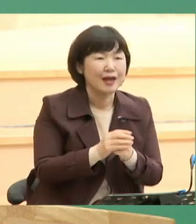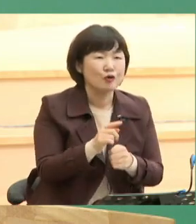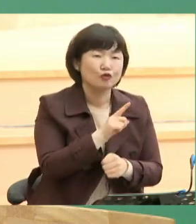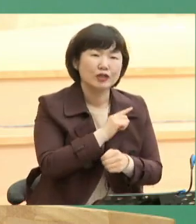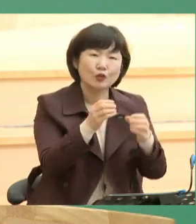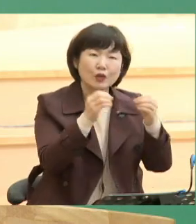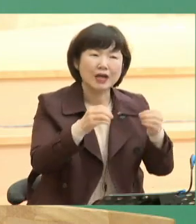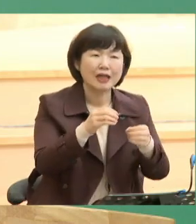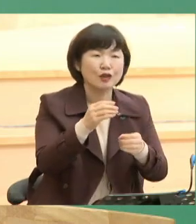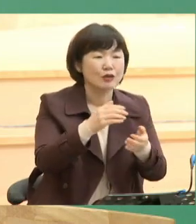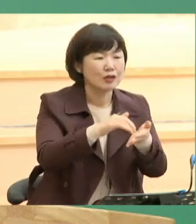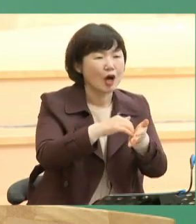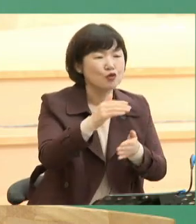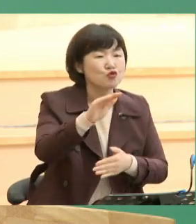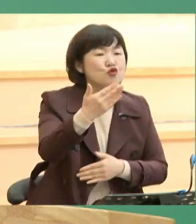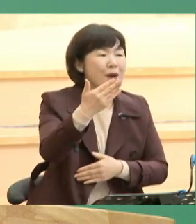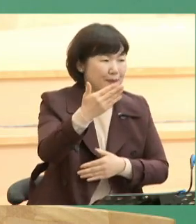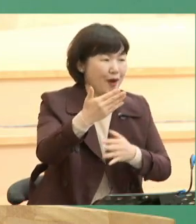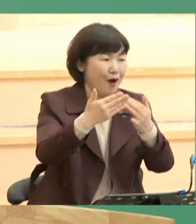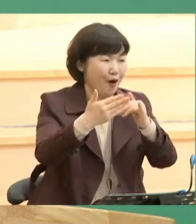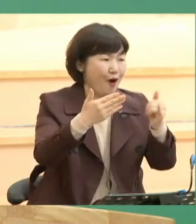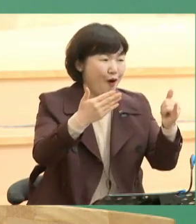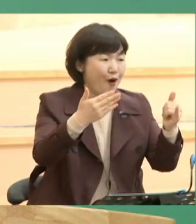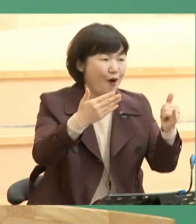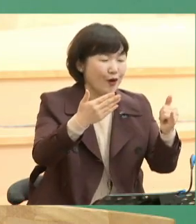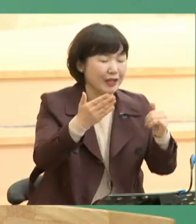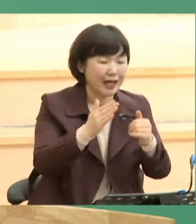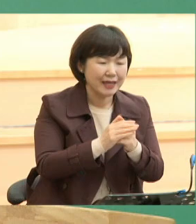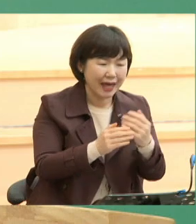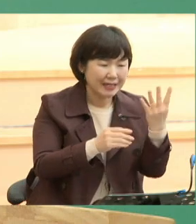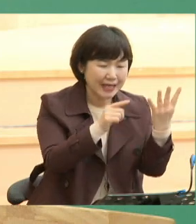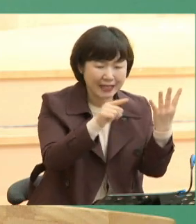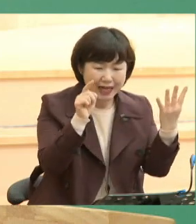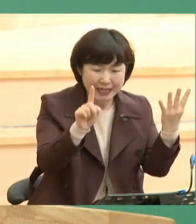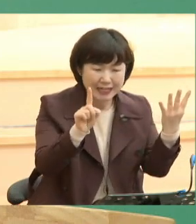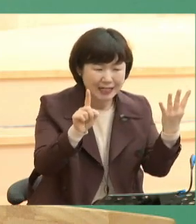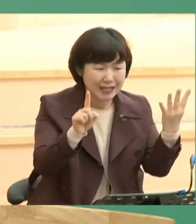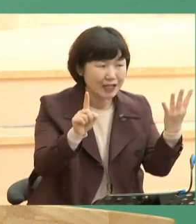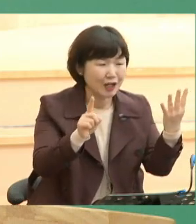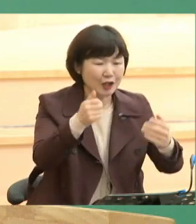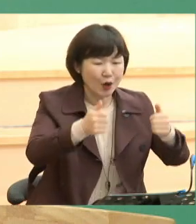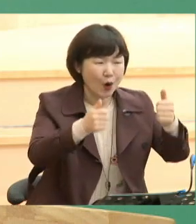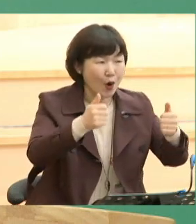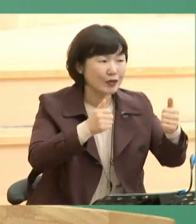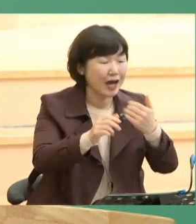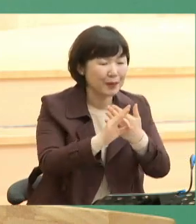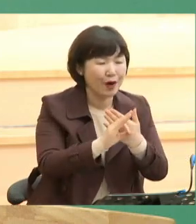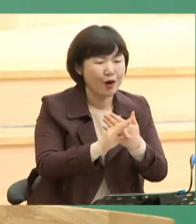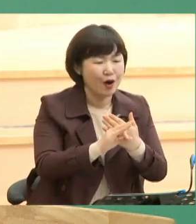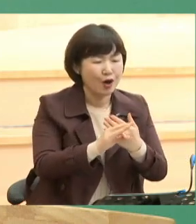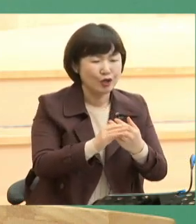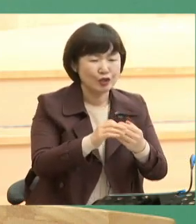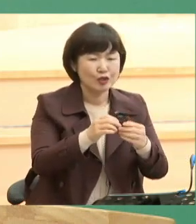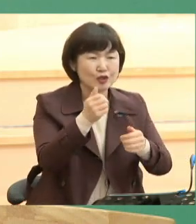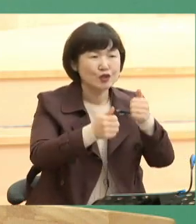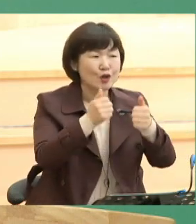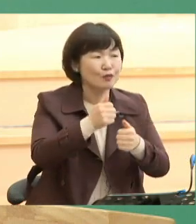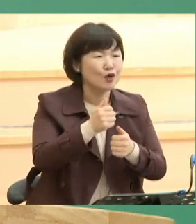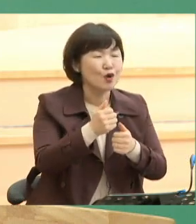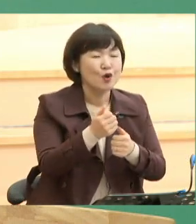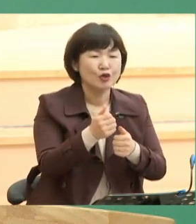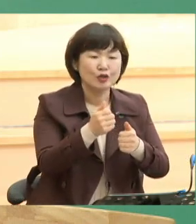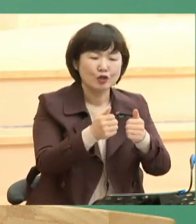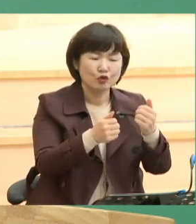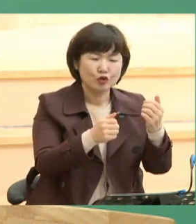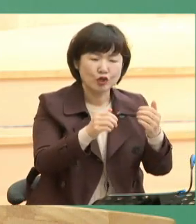동기의 900 명 쯤 되거든요 이 900명이 4대 1의 경쟁률이 되려면 시험을 매매 2차 되어 9대 에